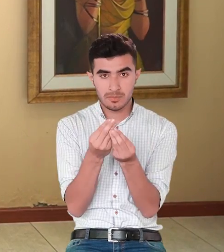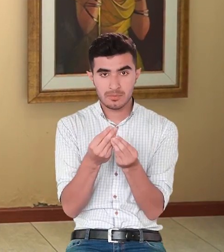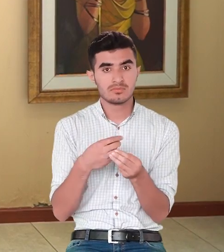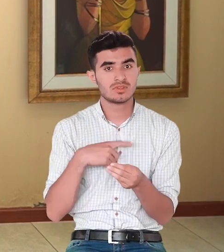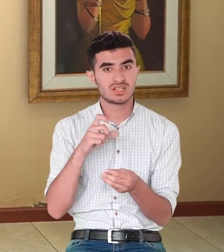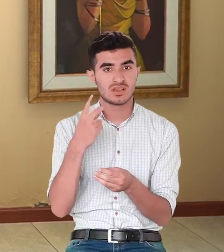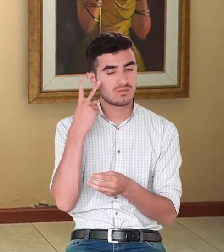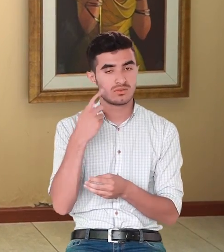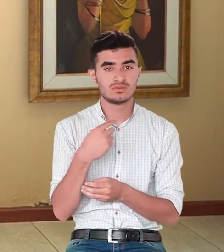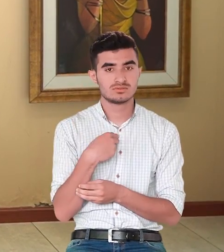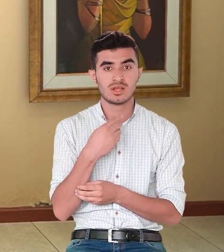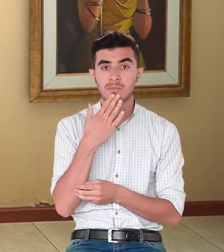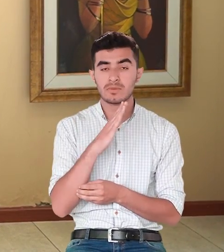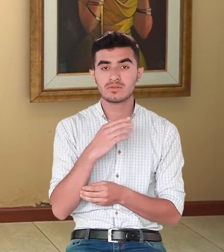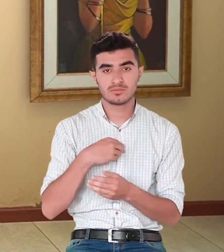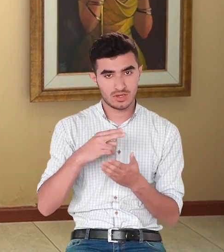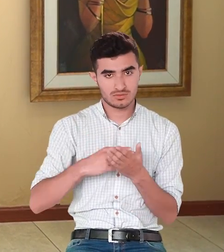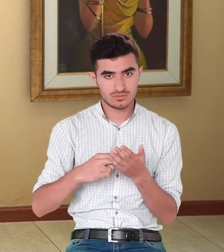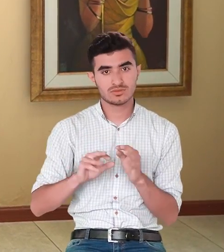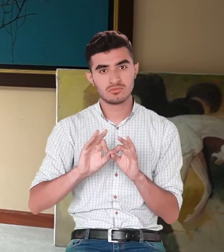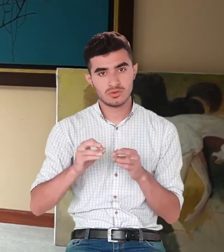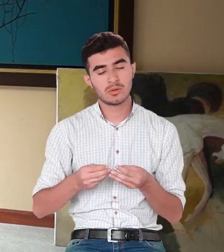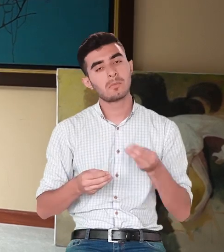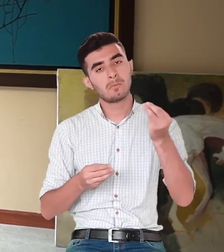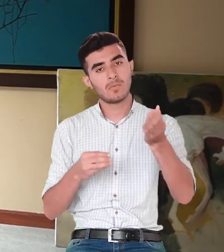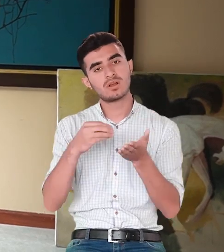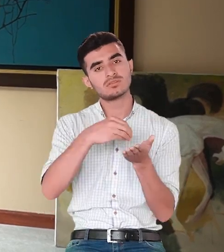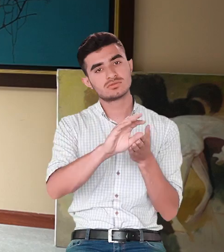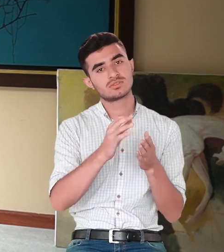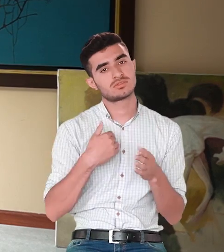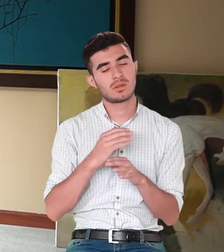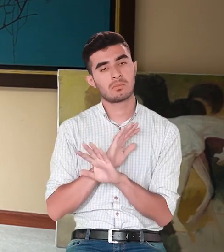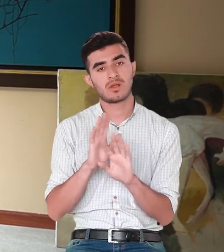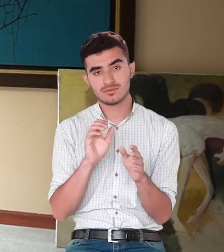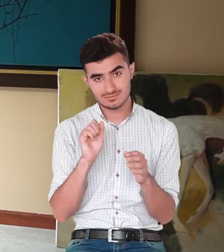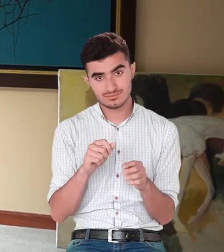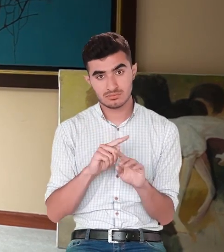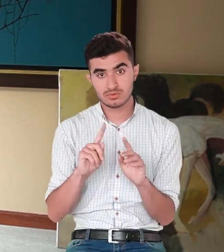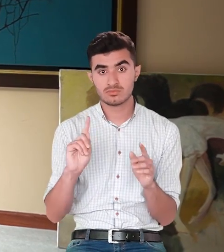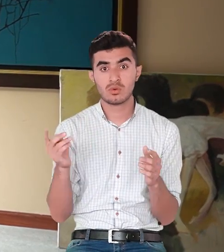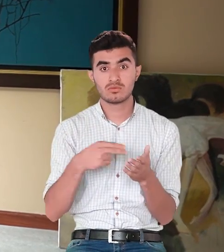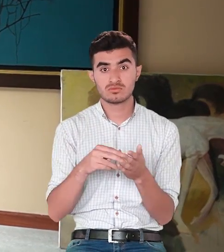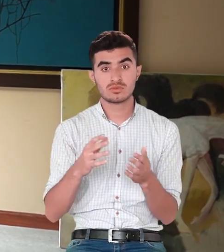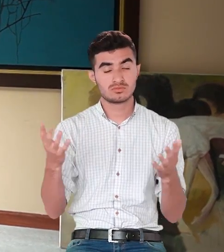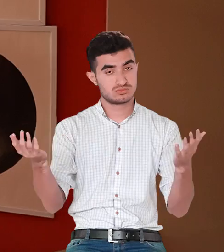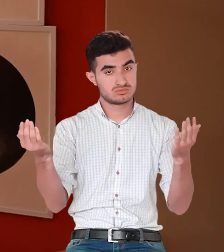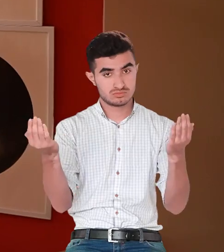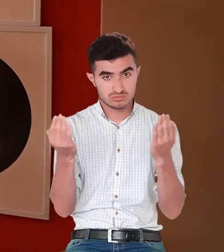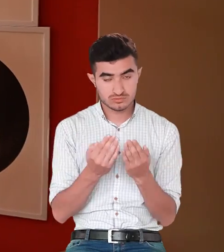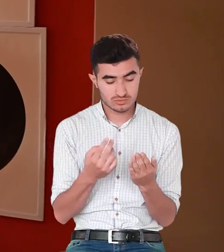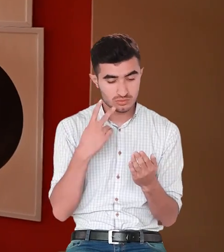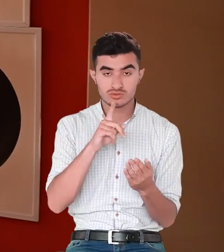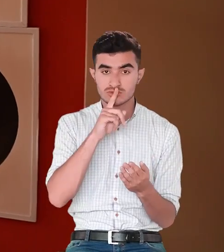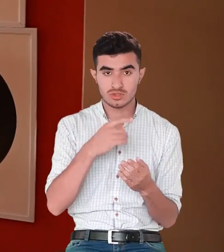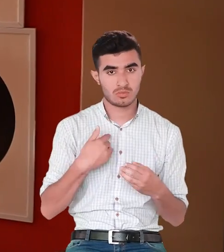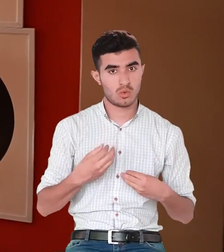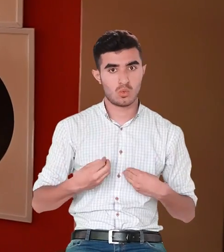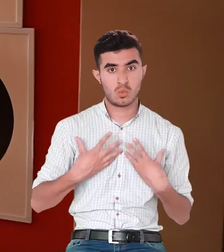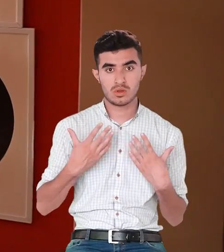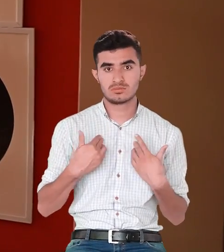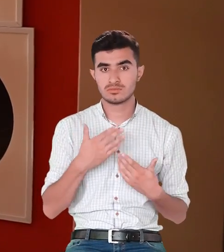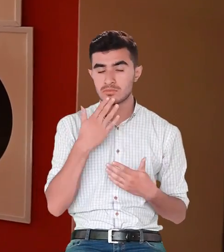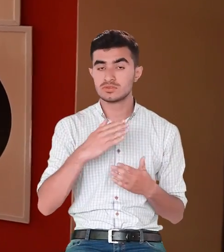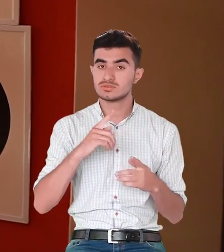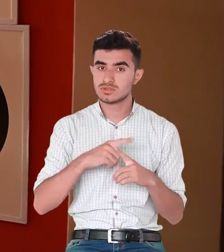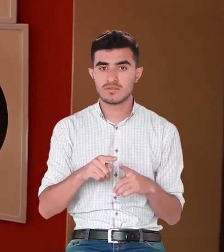دفعہ اکٹھا دیکھا. اس سے مطلب بننے کے بعد وہ کبھی میرے سامنے نہیں آئی اور میں نے اس کو دیکھا اور میں خود حیران